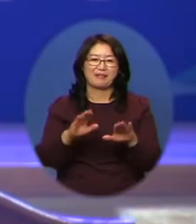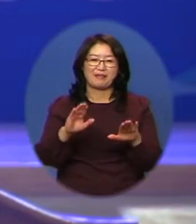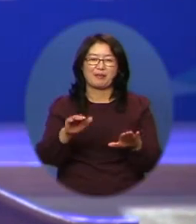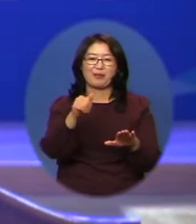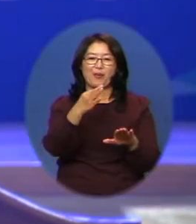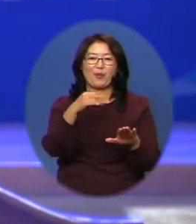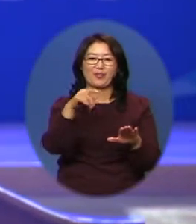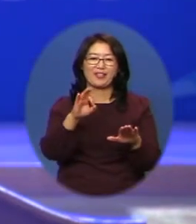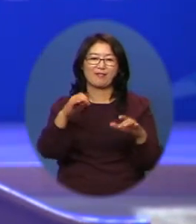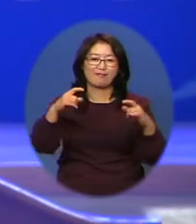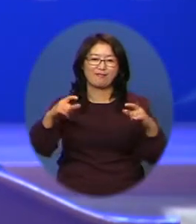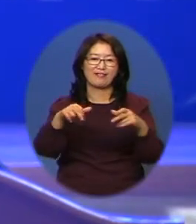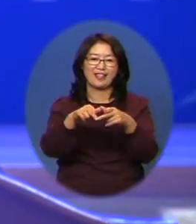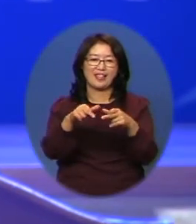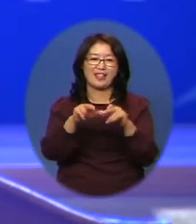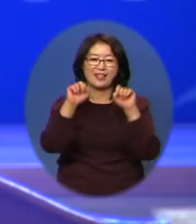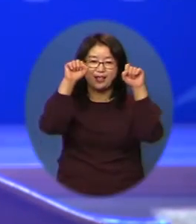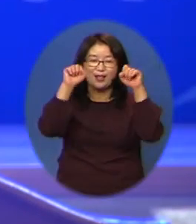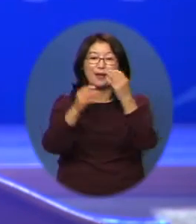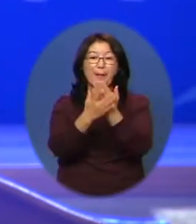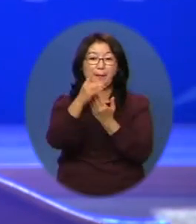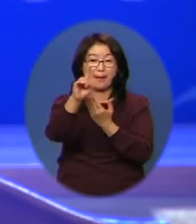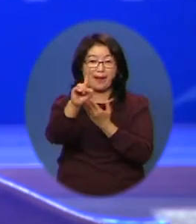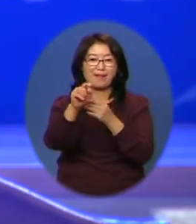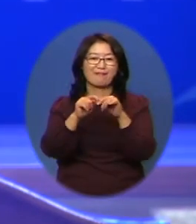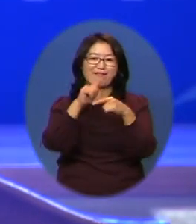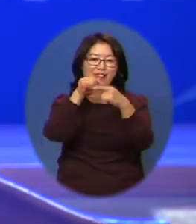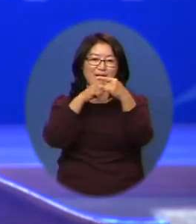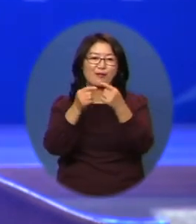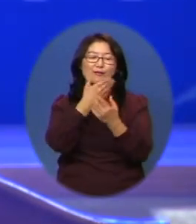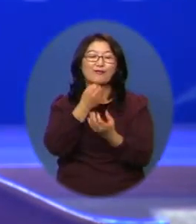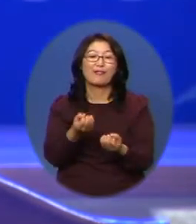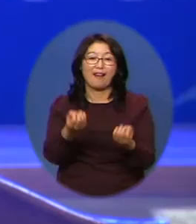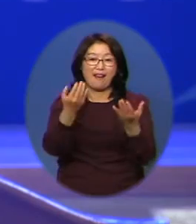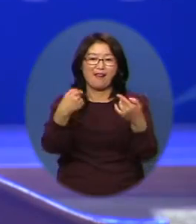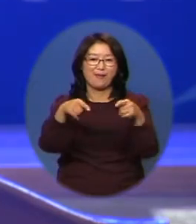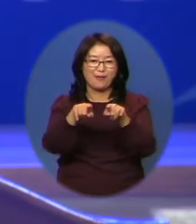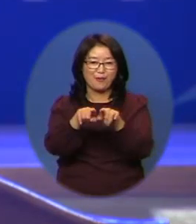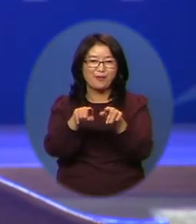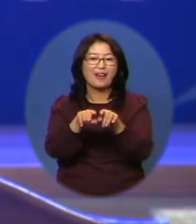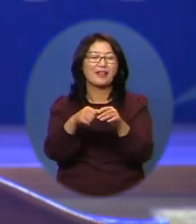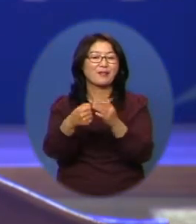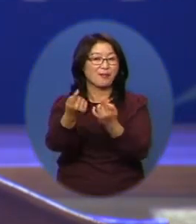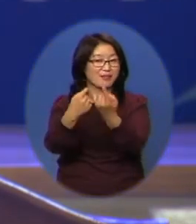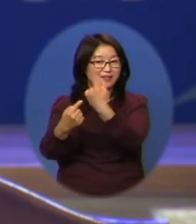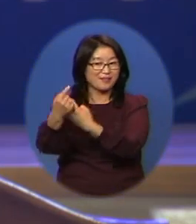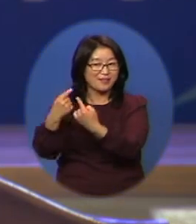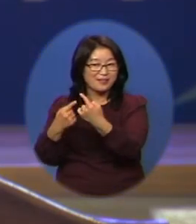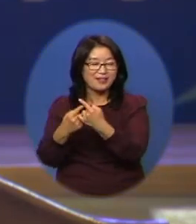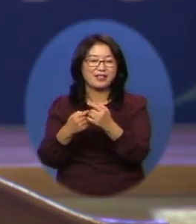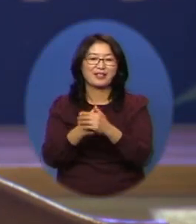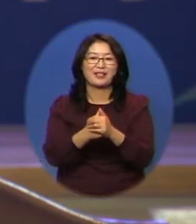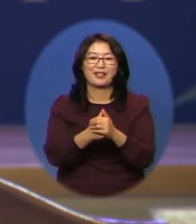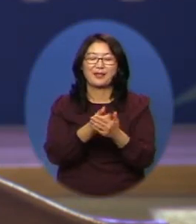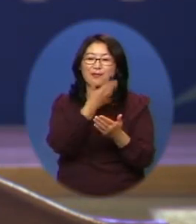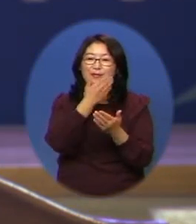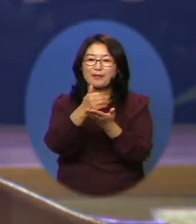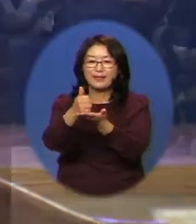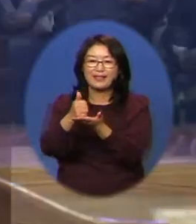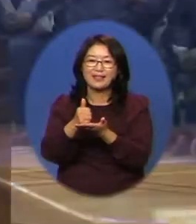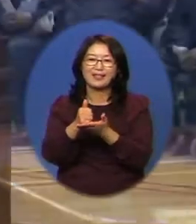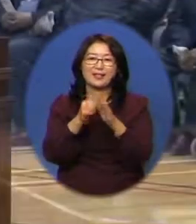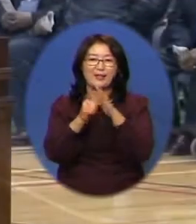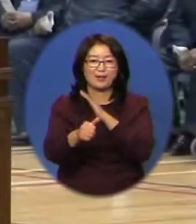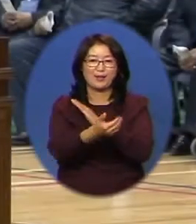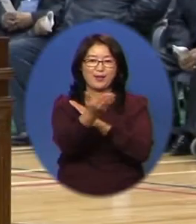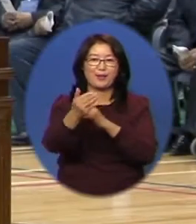장애인체육 한마당대회를 축하해 주시기에 참석해 주신 내 귀빈 여러분, 그리고 선수단 여러분을 진심으로 환영하며